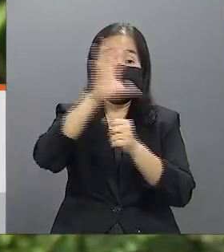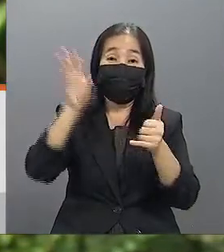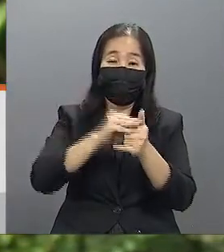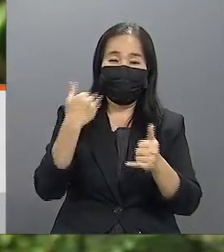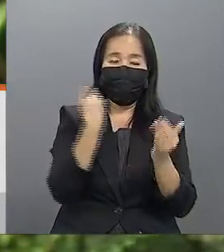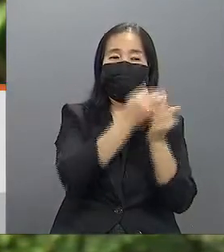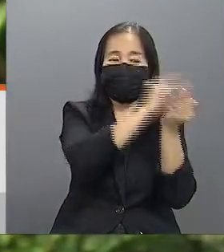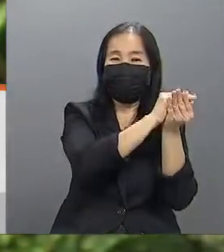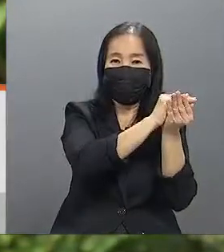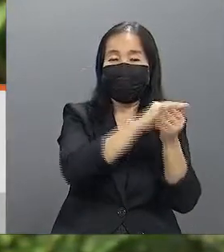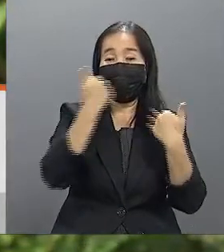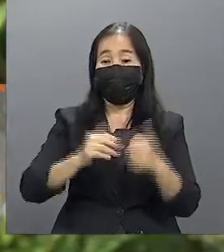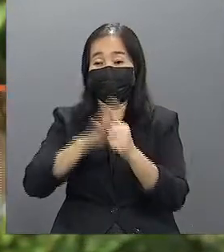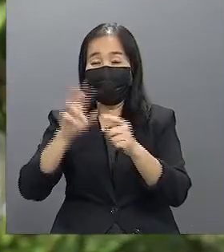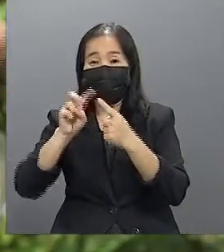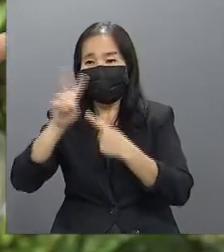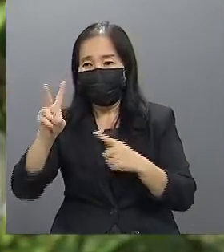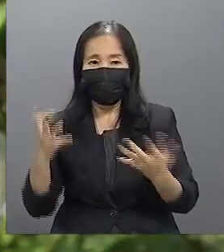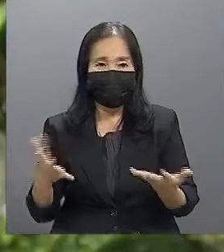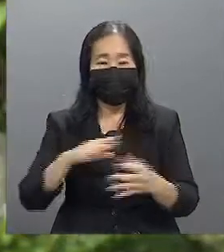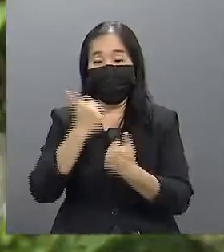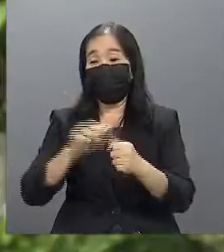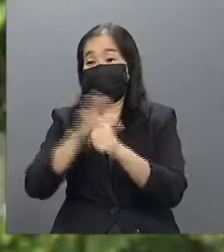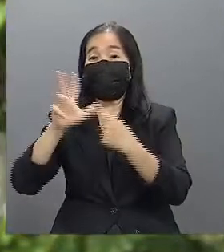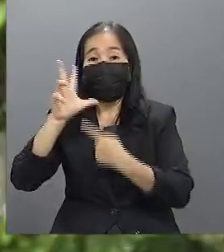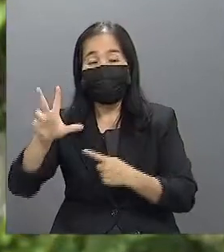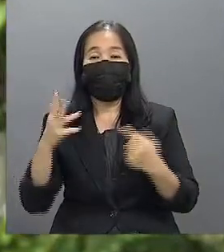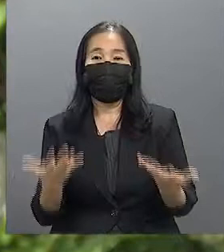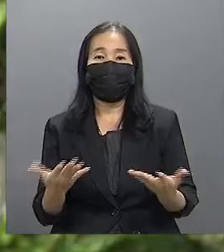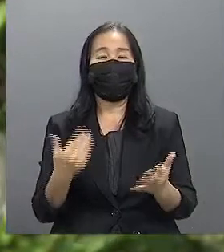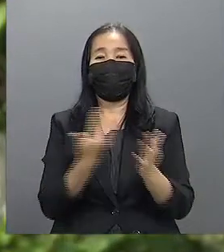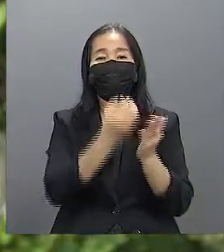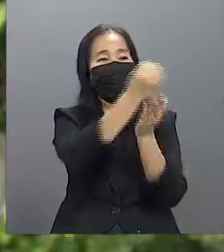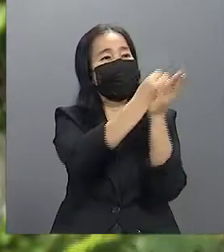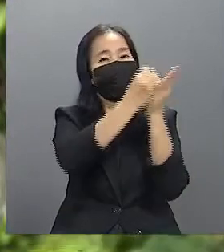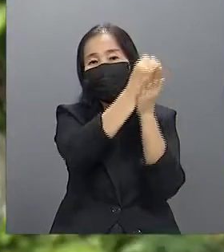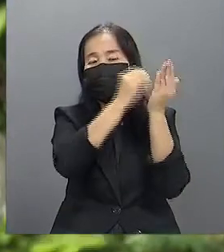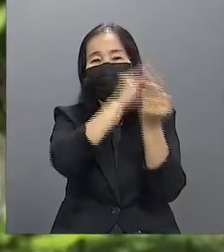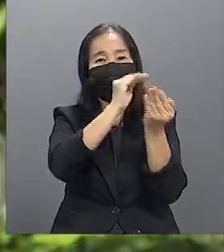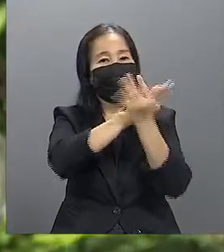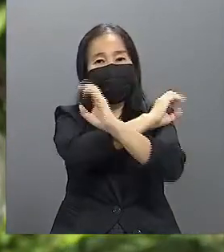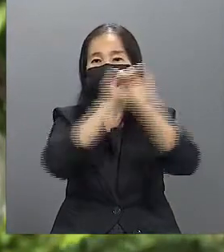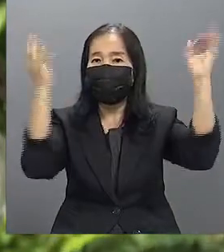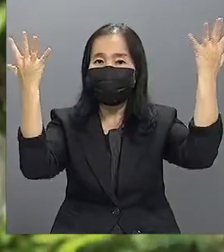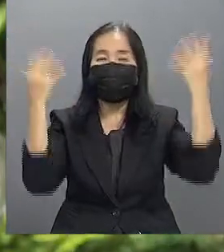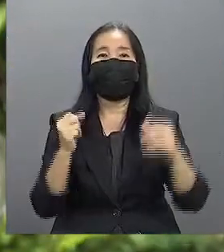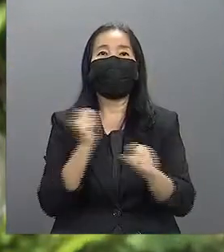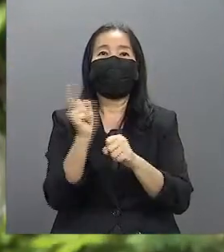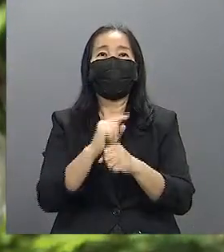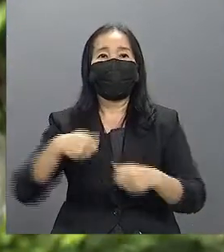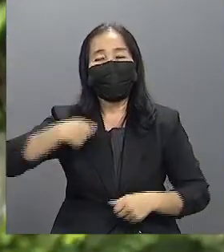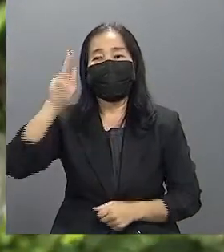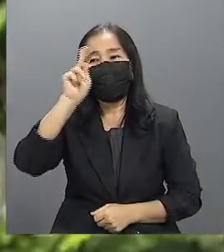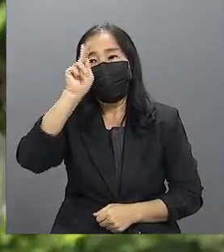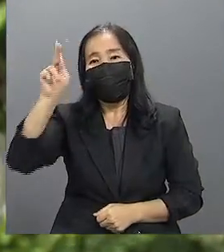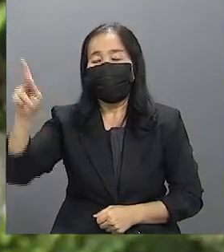เอาก็ยังผ่านไปได้แต่รอบ 3เนี่ยค่ะมันเริ่มจะไม่มีอะไรจะเหลือแล้วนอกจากสู้อย่างเดียวแต่สู้ยังไงมันก็ไม่ไหว